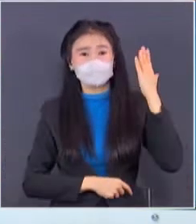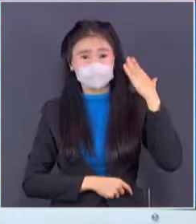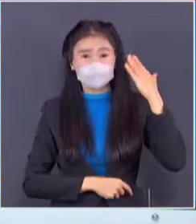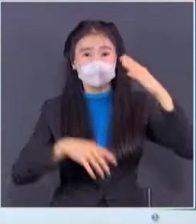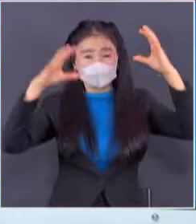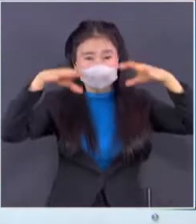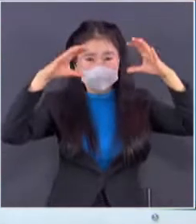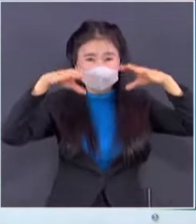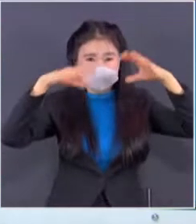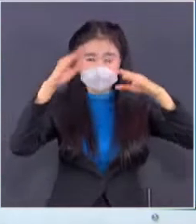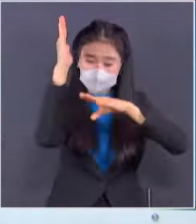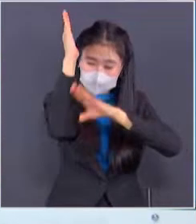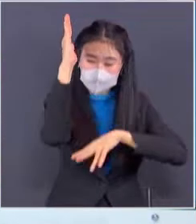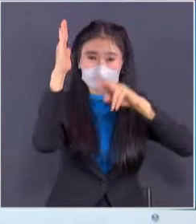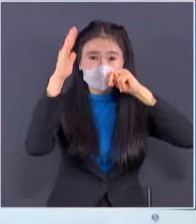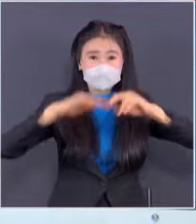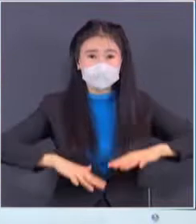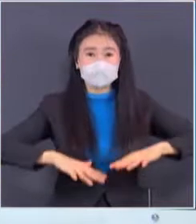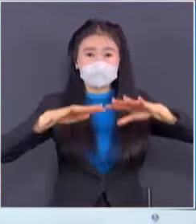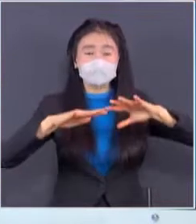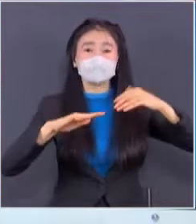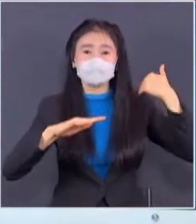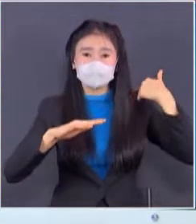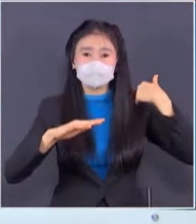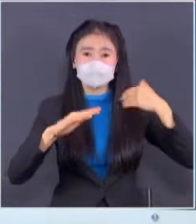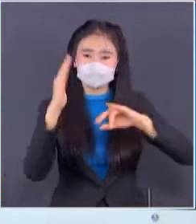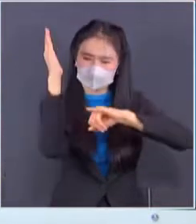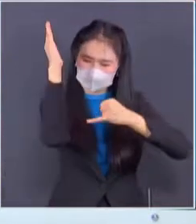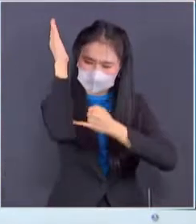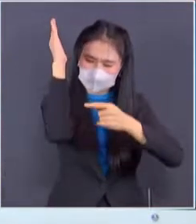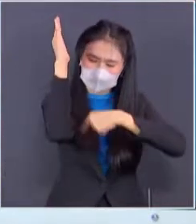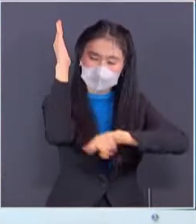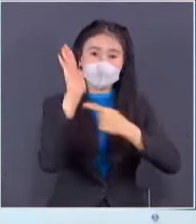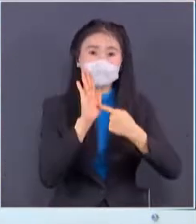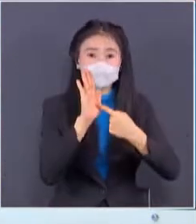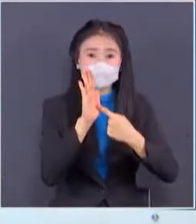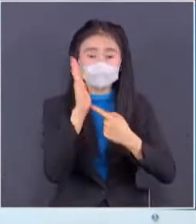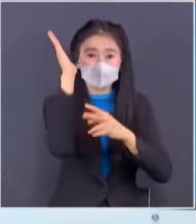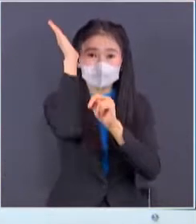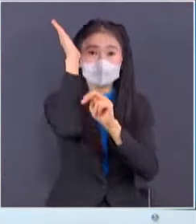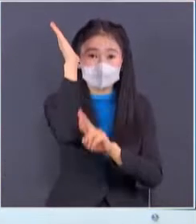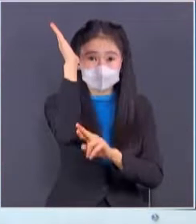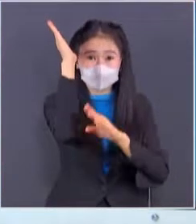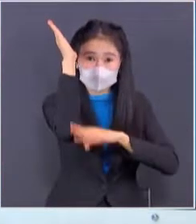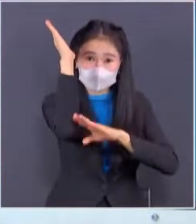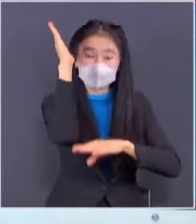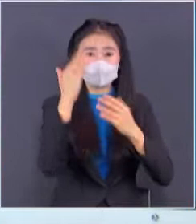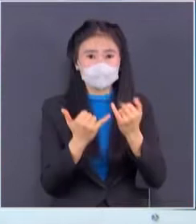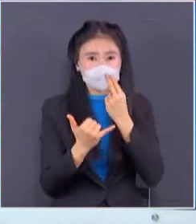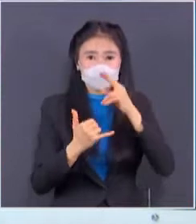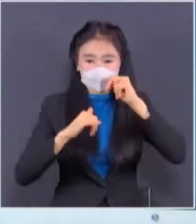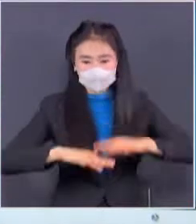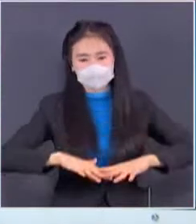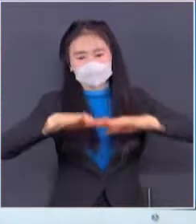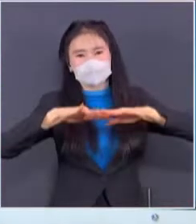ก็ส่งผลทำให้เกิดน้ำท่วมในหลายพื้นที่หลายจังหวัดนะครับอย่างเช่นที่นครศรีธรรมราชครับก็ถือว่าเกิดน้ำท่วม